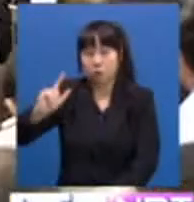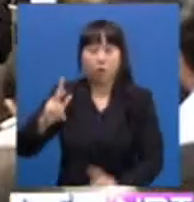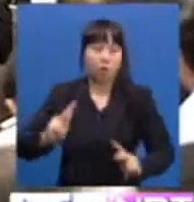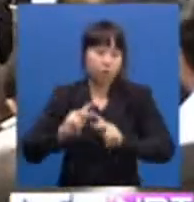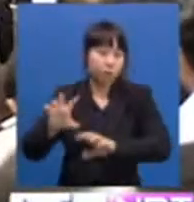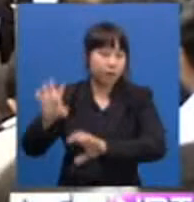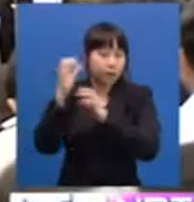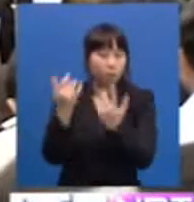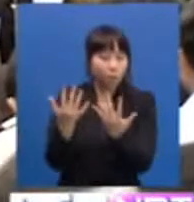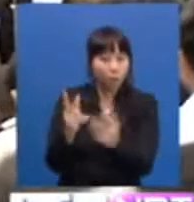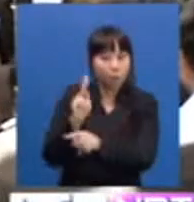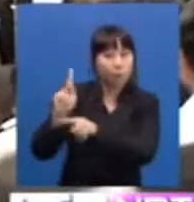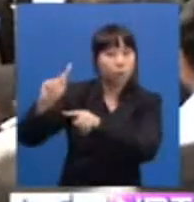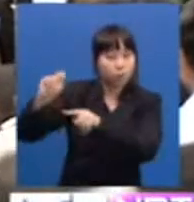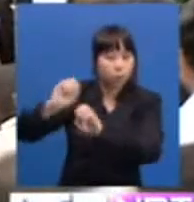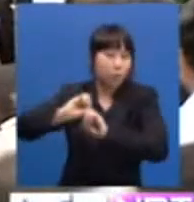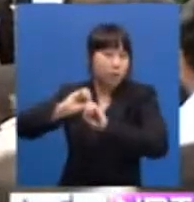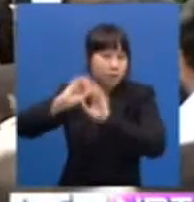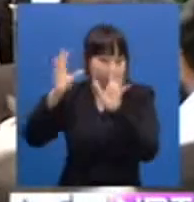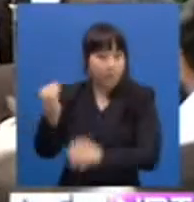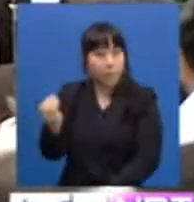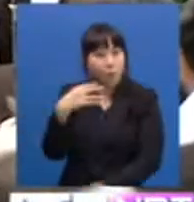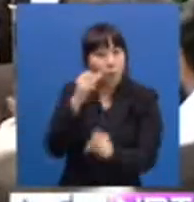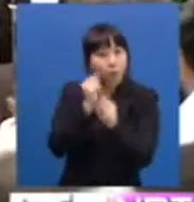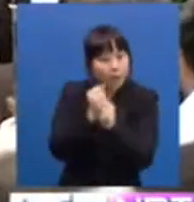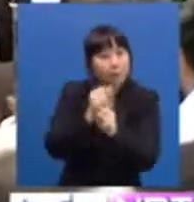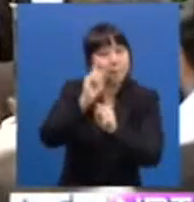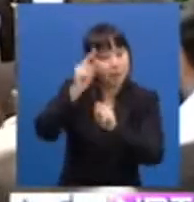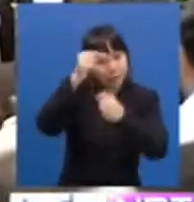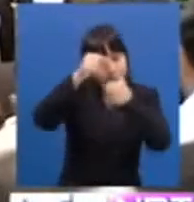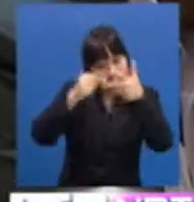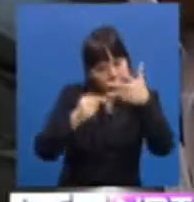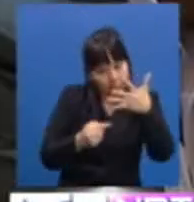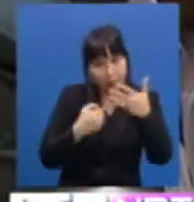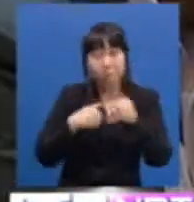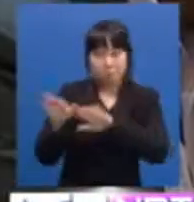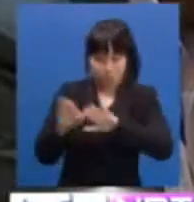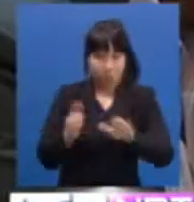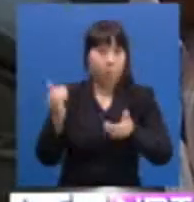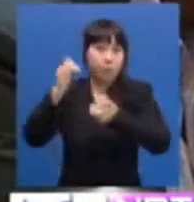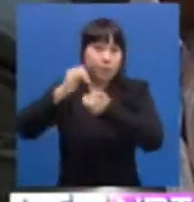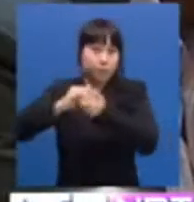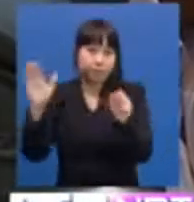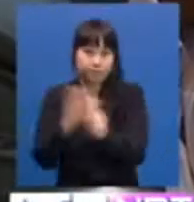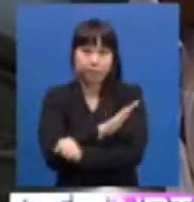ความชัดเจนจากกกตว่าจะให้ดำเนินการเรื่องใดบ้างโดยพร้อมให้ความร่วมมืออย่างเต็มที่